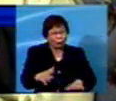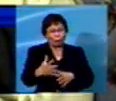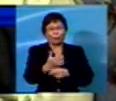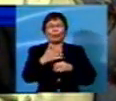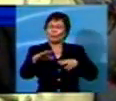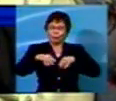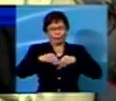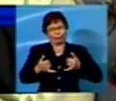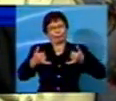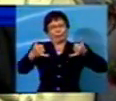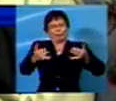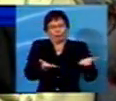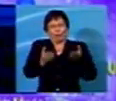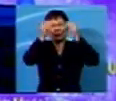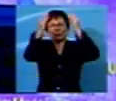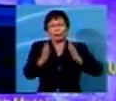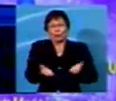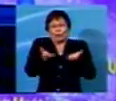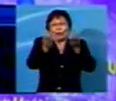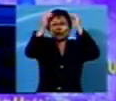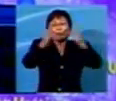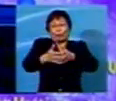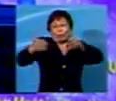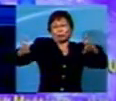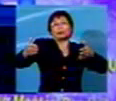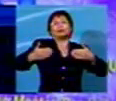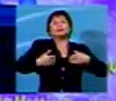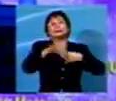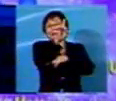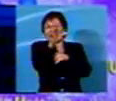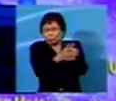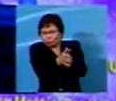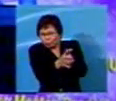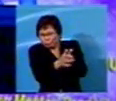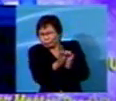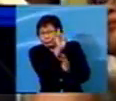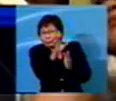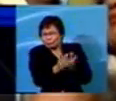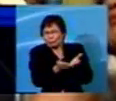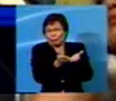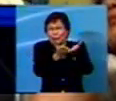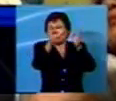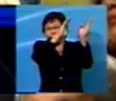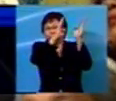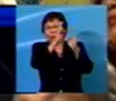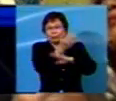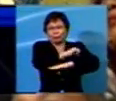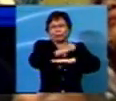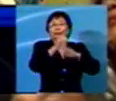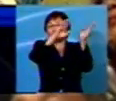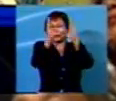penganugerahan tawaran baru guru besar Anugerah tawaran baru ini Antara Salah satu indikator utama ke arah pembentukan modal Insan